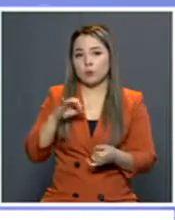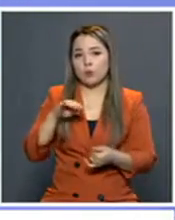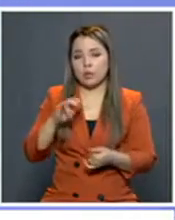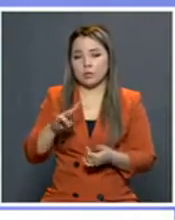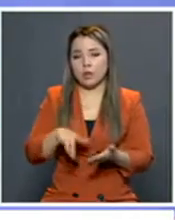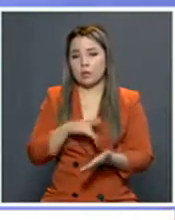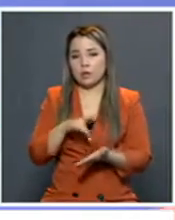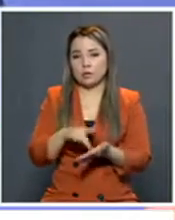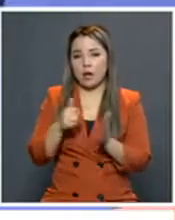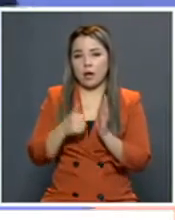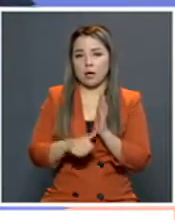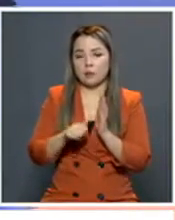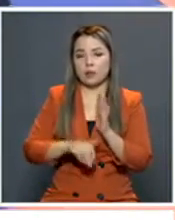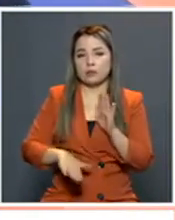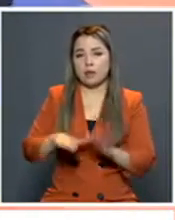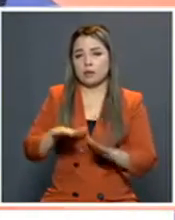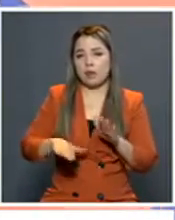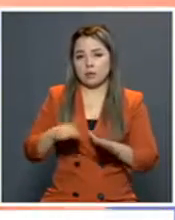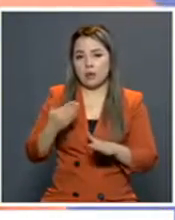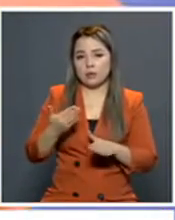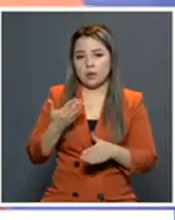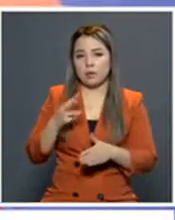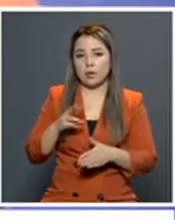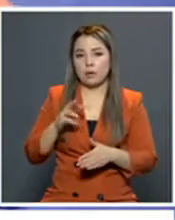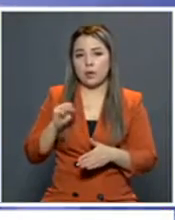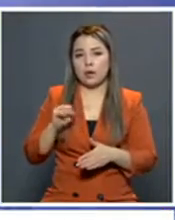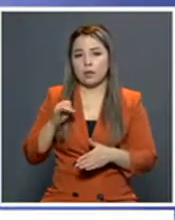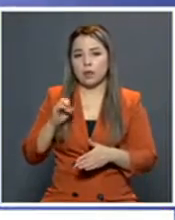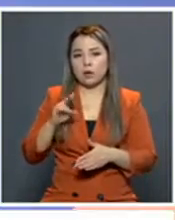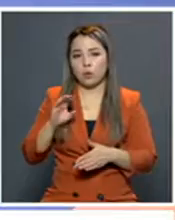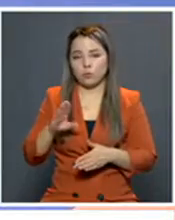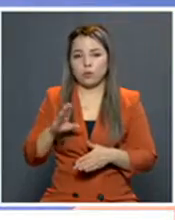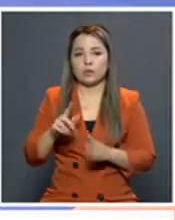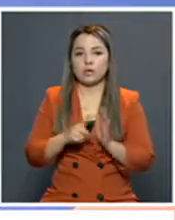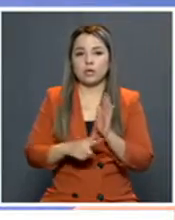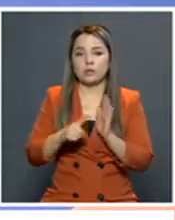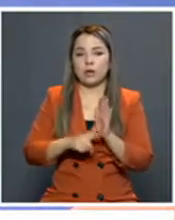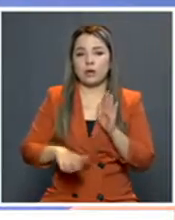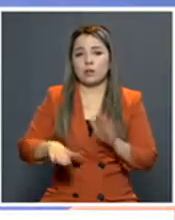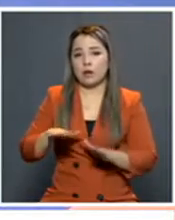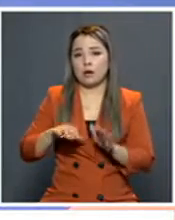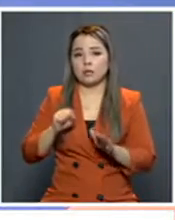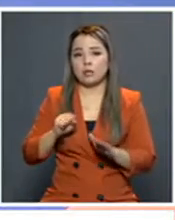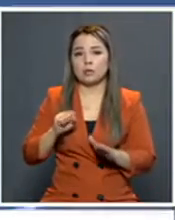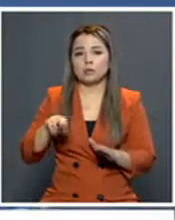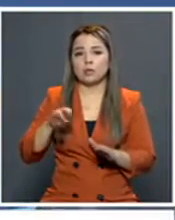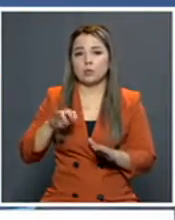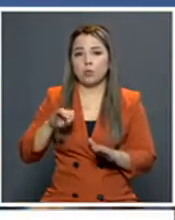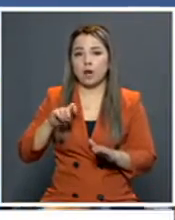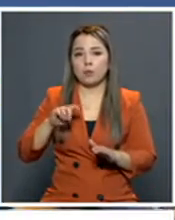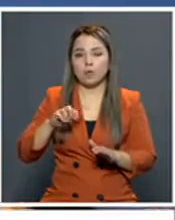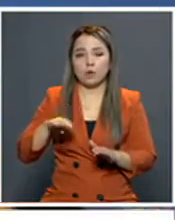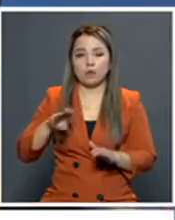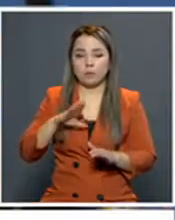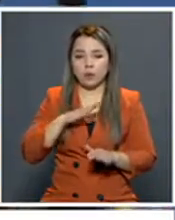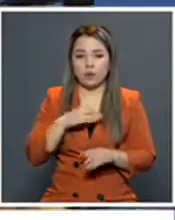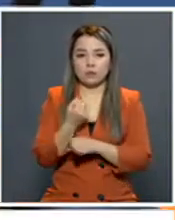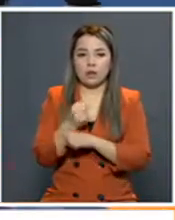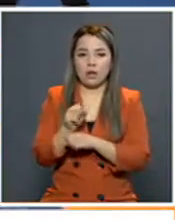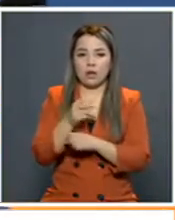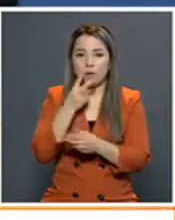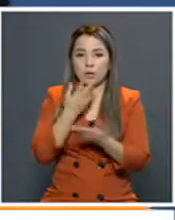жарыста 60 келі салмақтағы Мейрамбек Айнақұлов пен 77 келіде күрескен Асхат Дүлмұхамет жүлделі орындарға ие